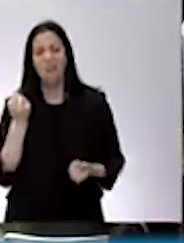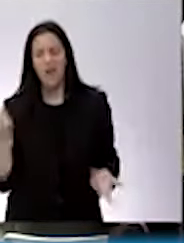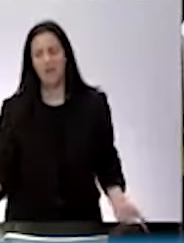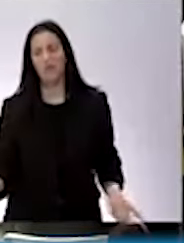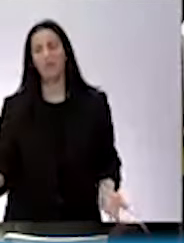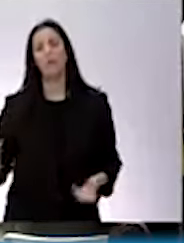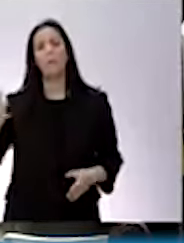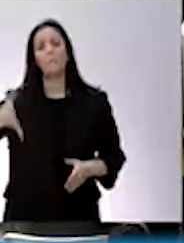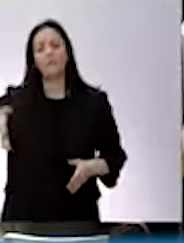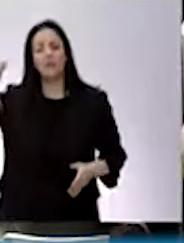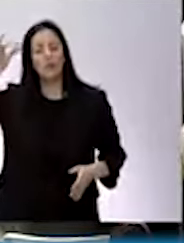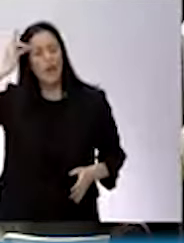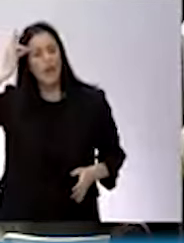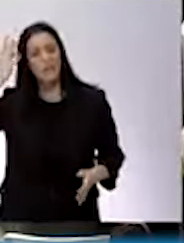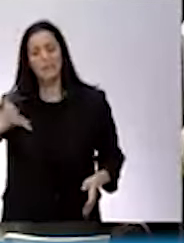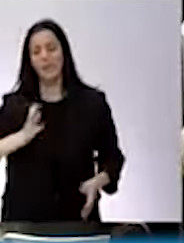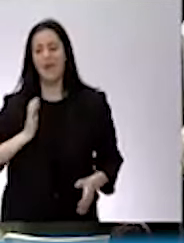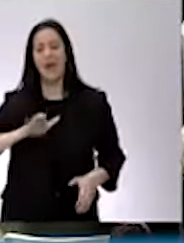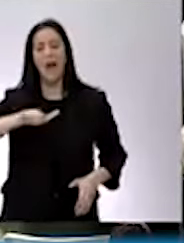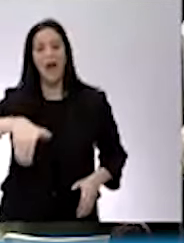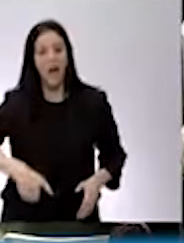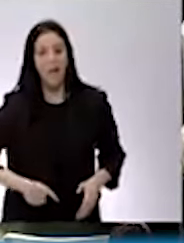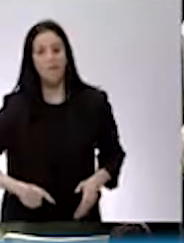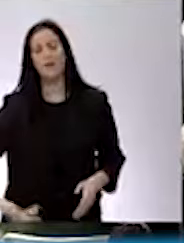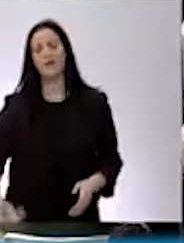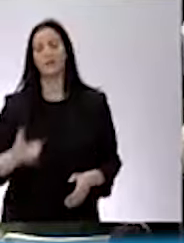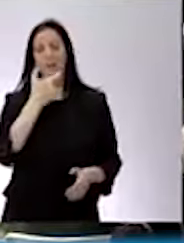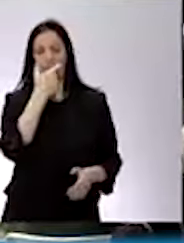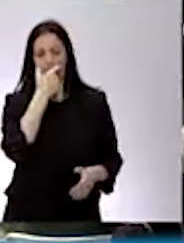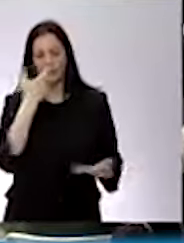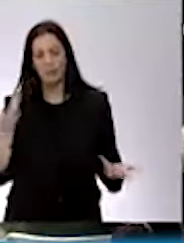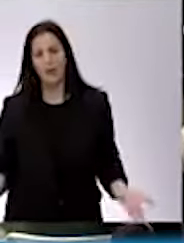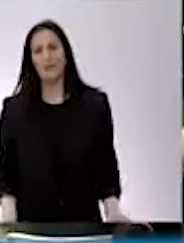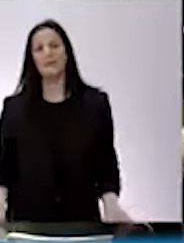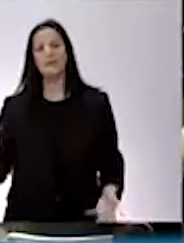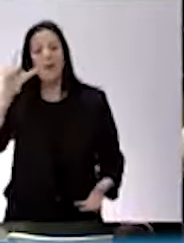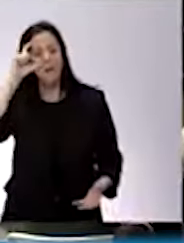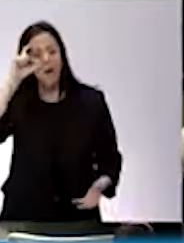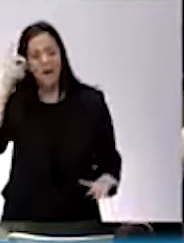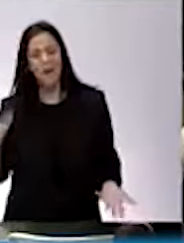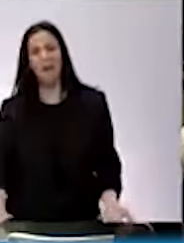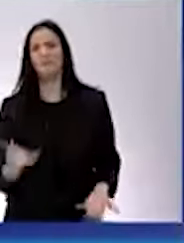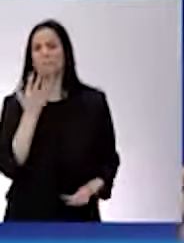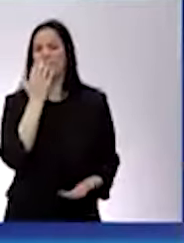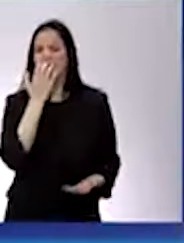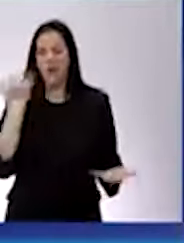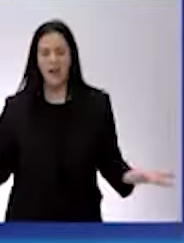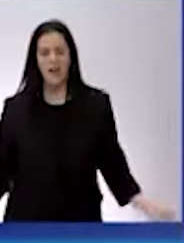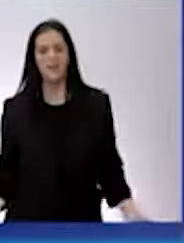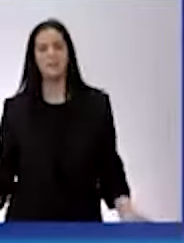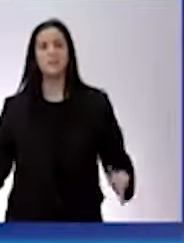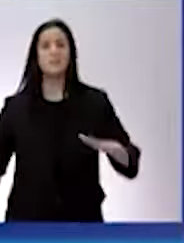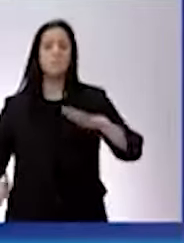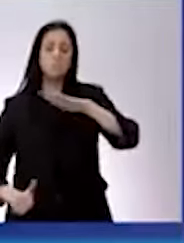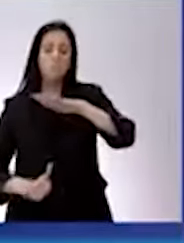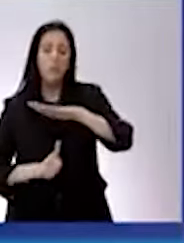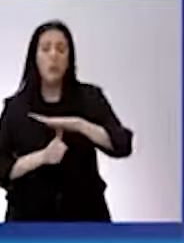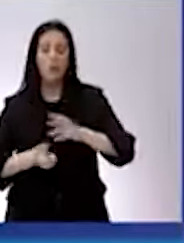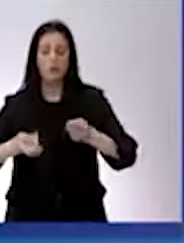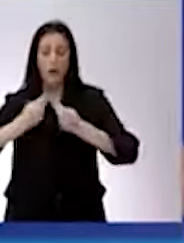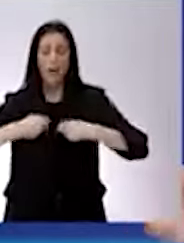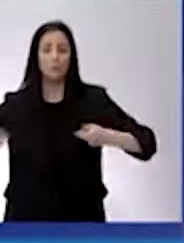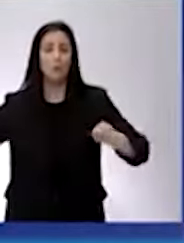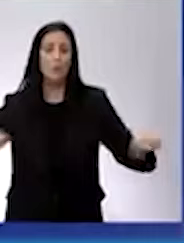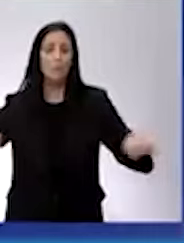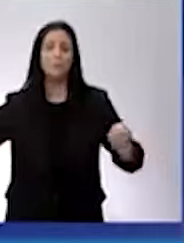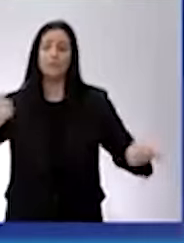Μιλτιάδη Έβερ, τον Κώστα Καραμαλή, τον Αντώνη Σαμαρά, τον Βαγγέλη Μεϊμαράκη, τον πρόεδρο της οργανωτικής μας επιτροπής,